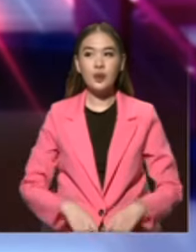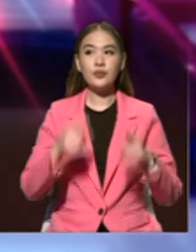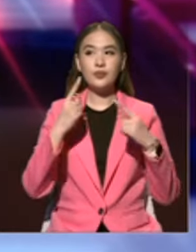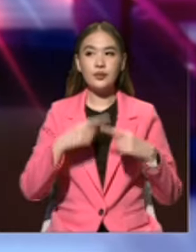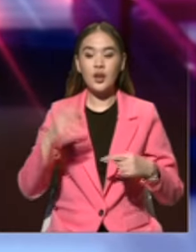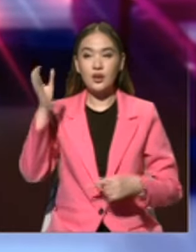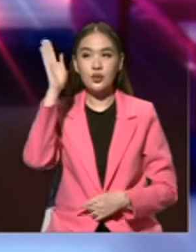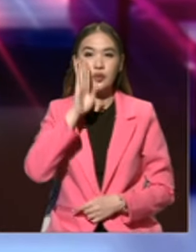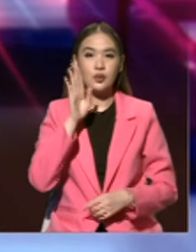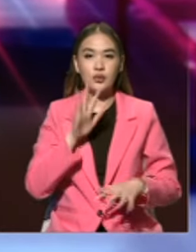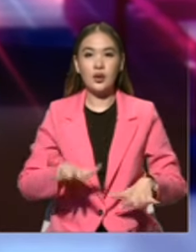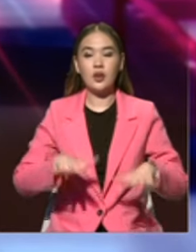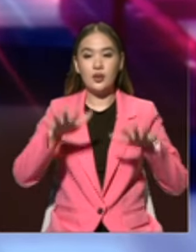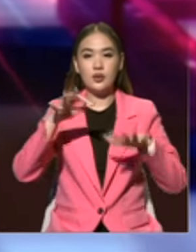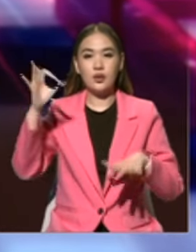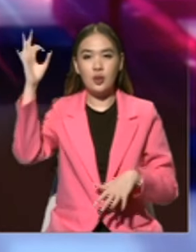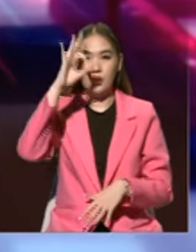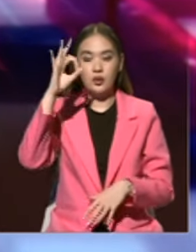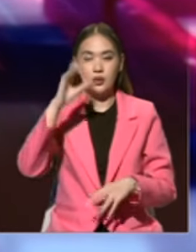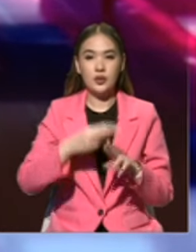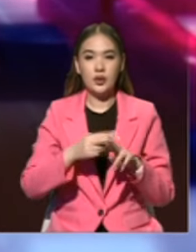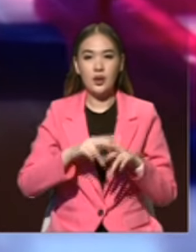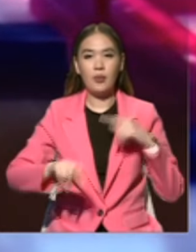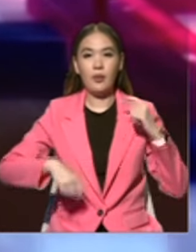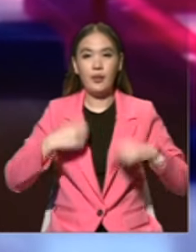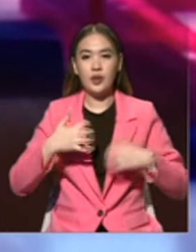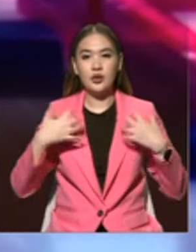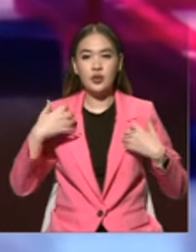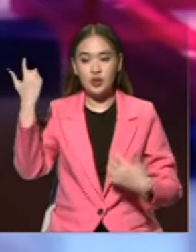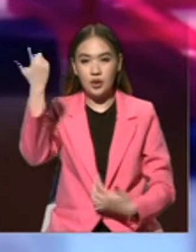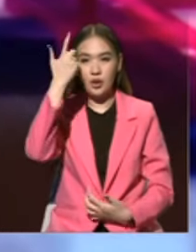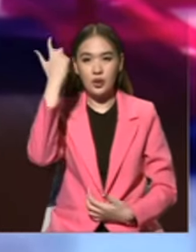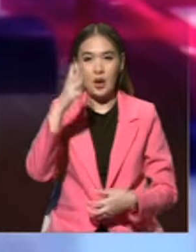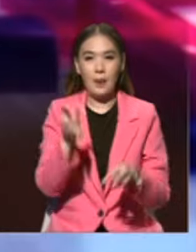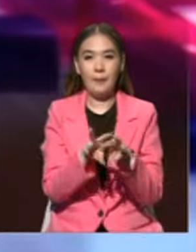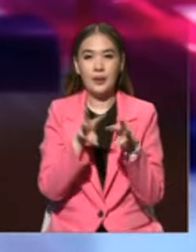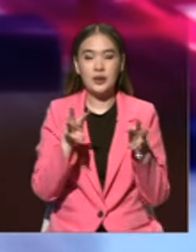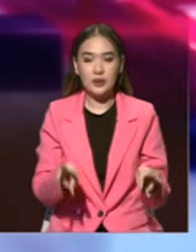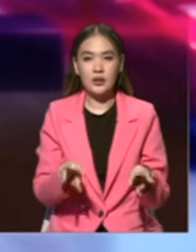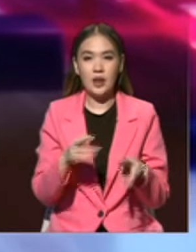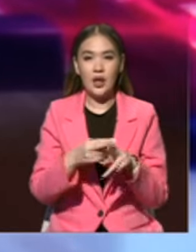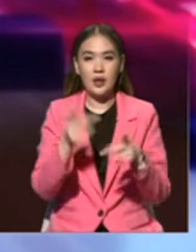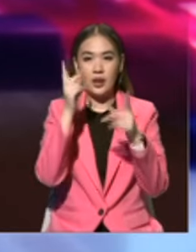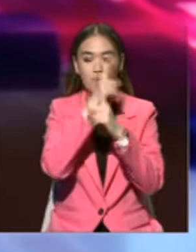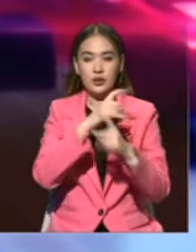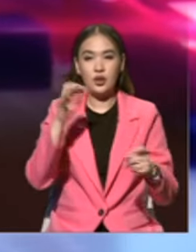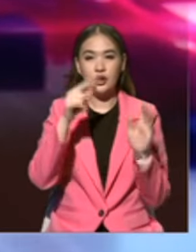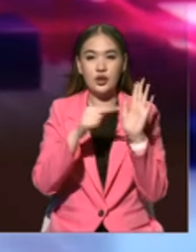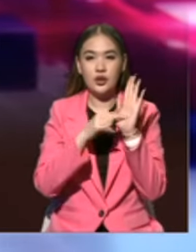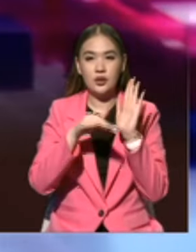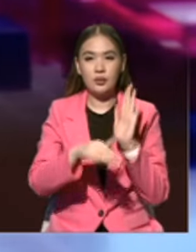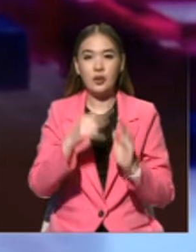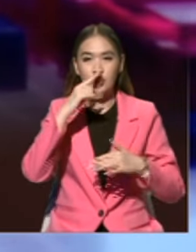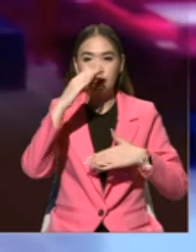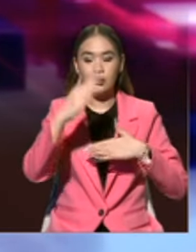Тасқын су алып келген зардаптың бір парасы бұл мал шығын Ауыл шаруашылығы министрлігінің ресми дерегіне сүйенсек 7 мыңға жуық